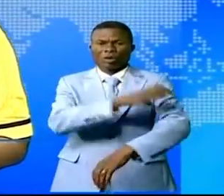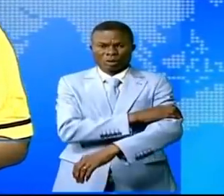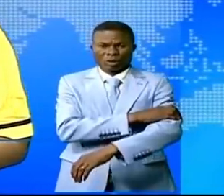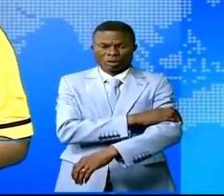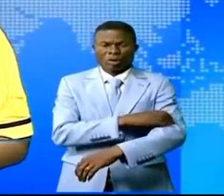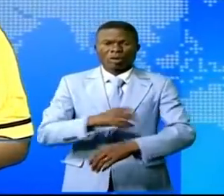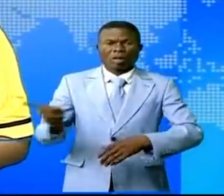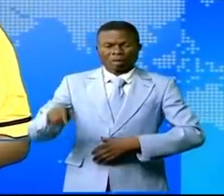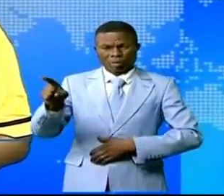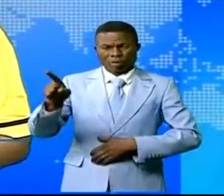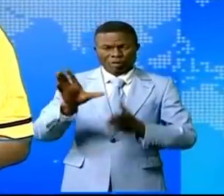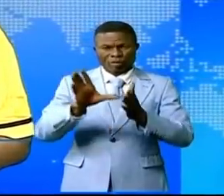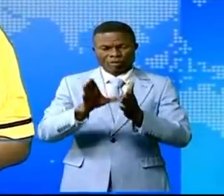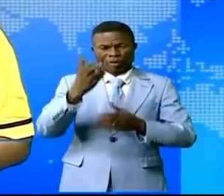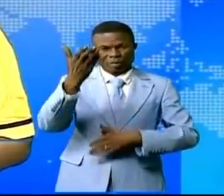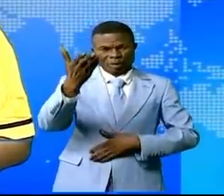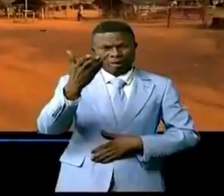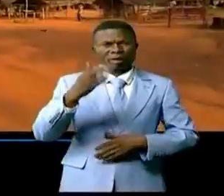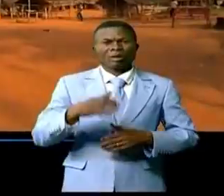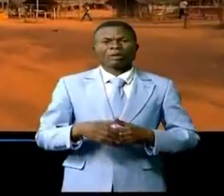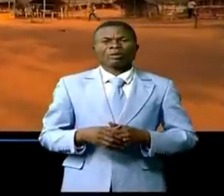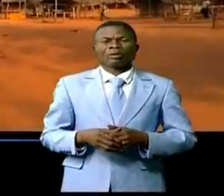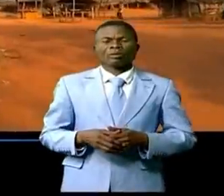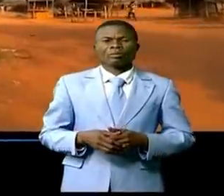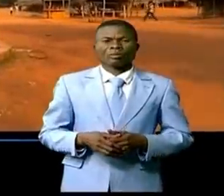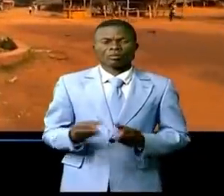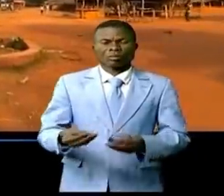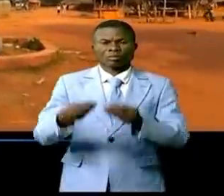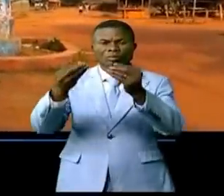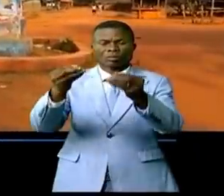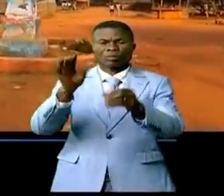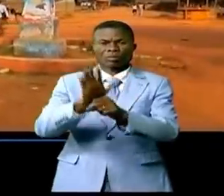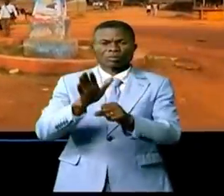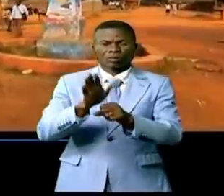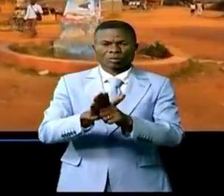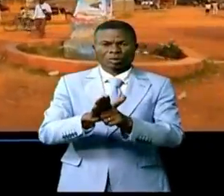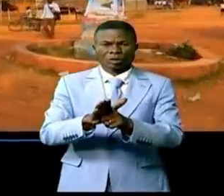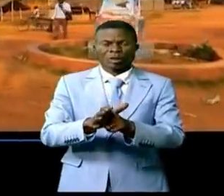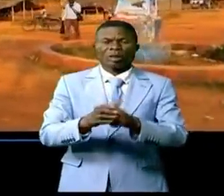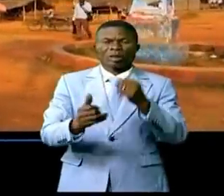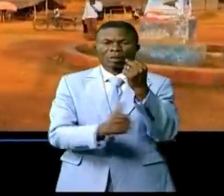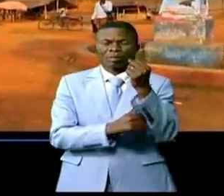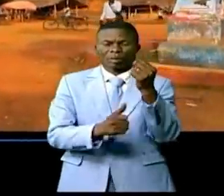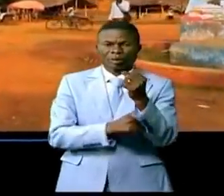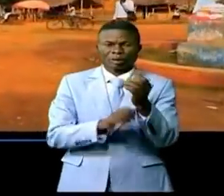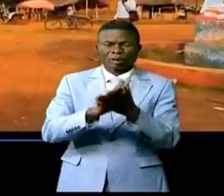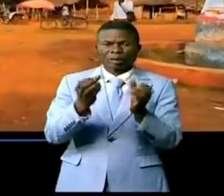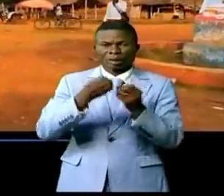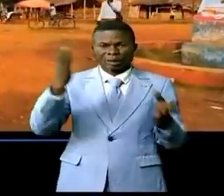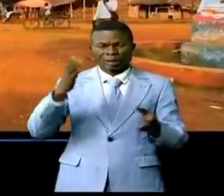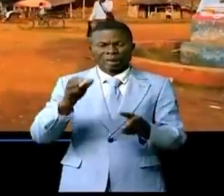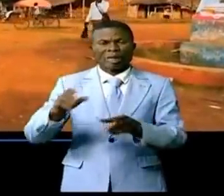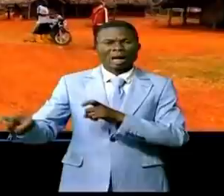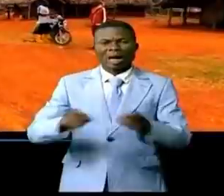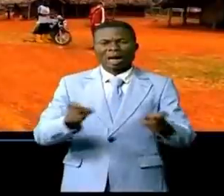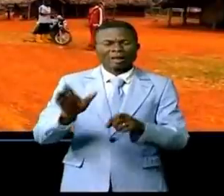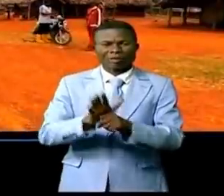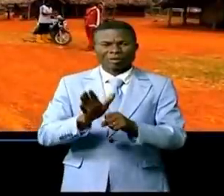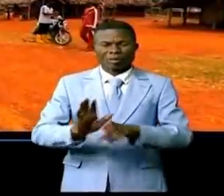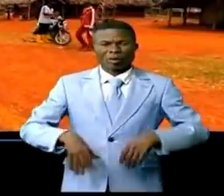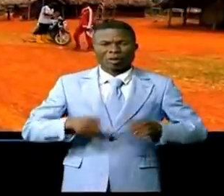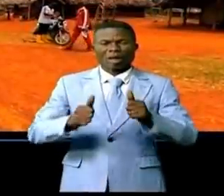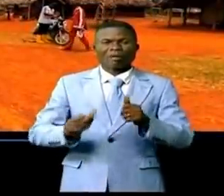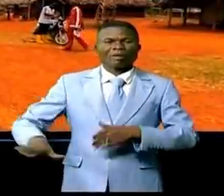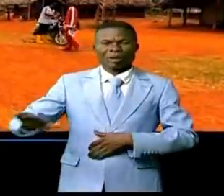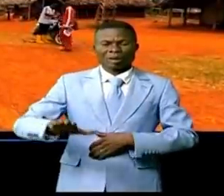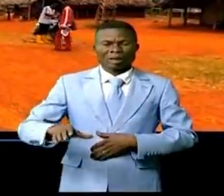Bambessa. Pierre Mbouyou nous en parle. Doté d'énormes potentialités à même de faire sa richesse dans divers secteurs et domaines de la vie nationale, la